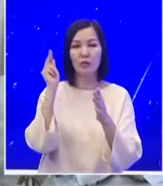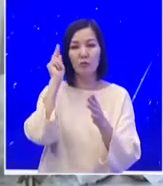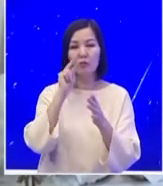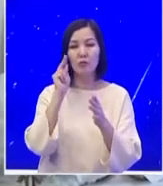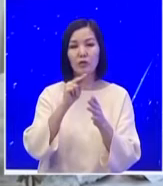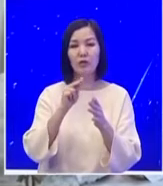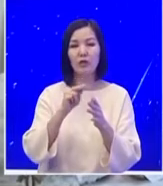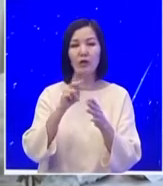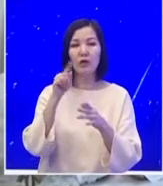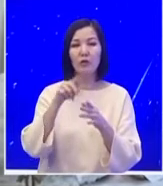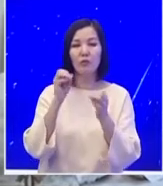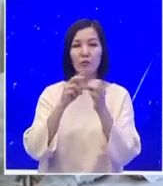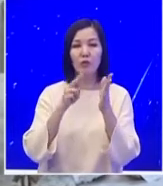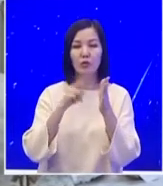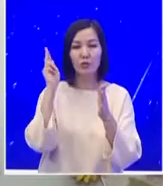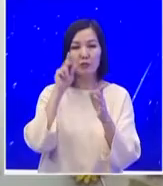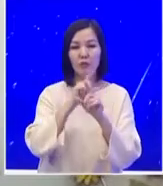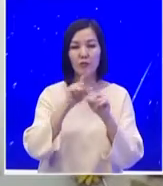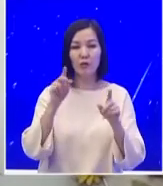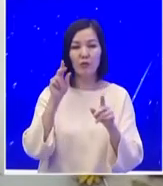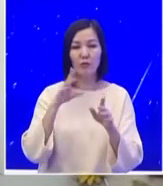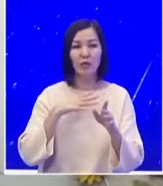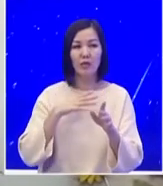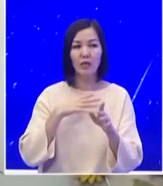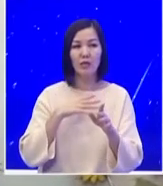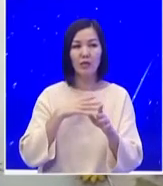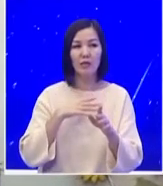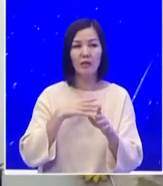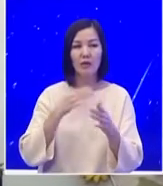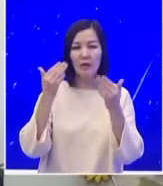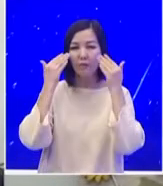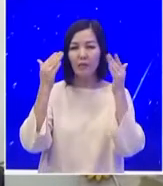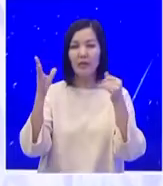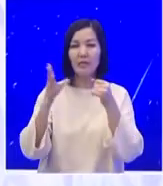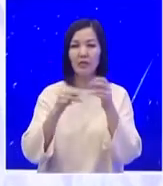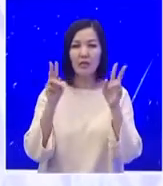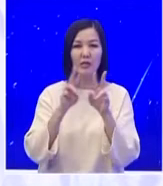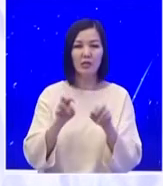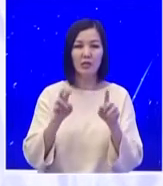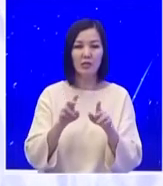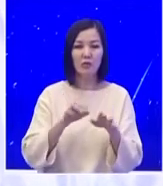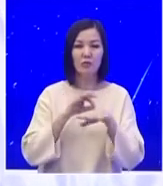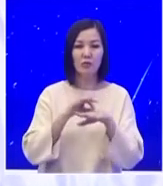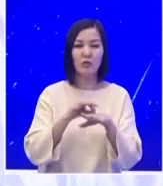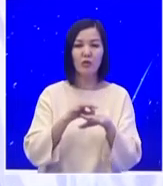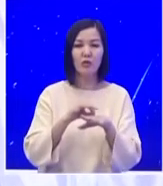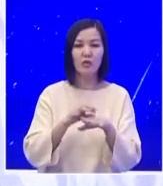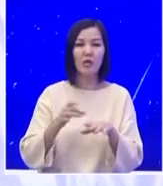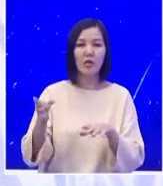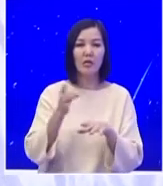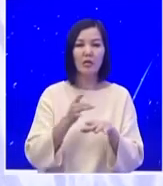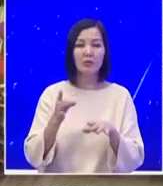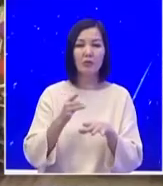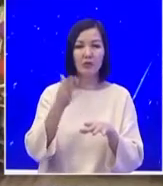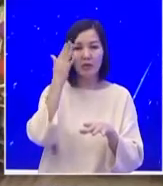номері 17-ші орта мектепте оқиды. Жетісу өңіріндегі белгісі жерлер жайында зерттеу жұмыстарын жүргізген. Ол осы жұмысымен республикалық